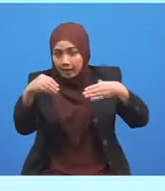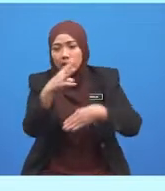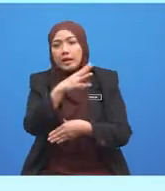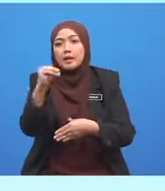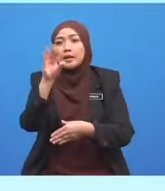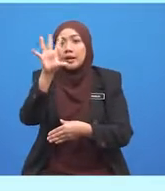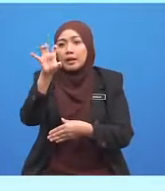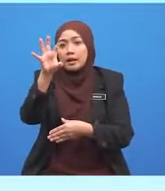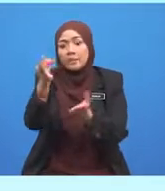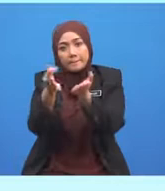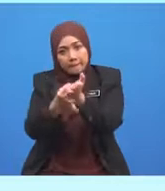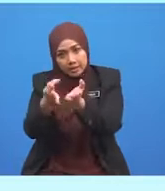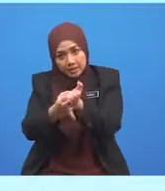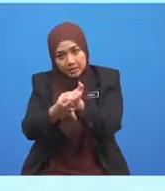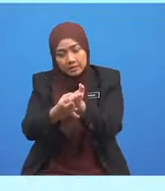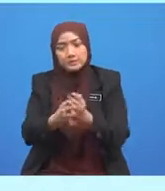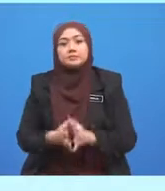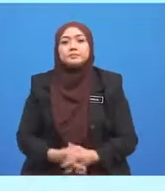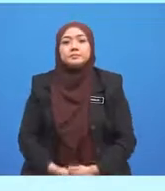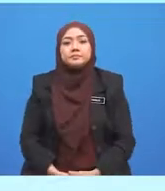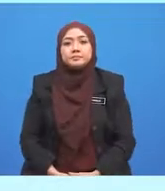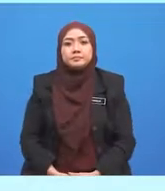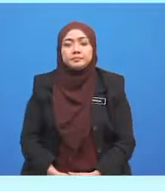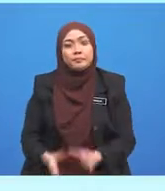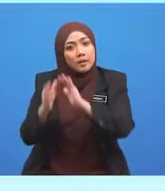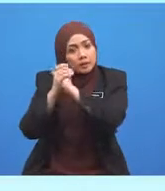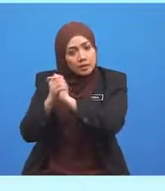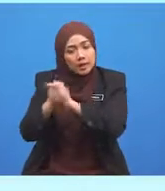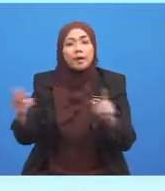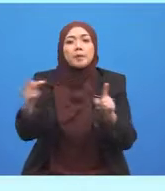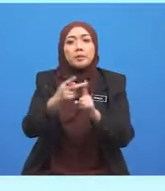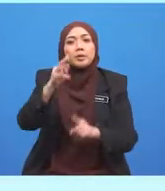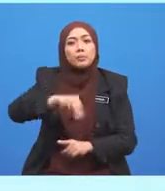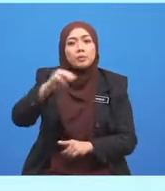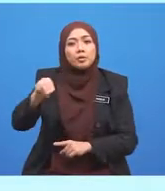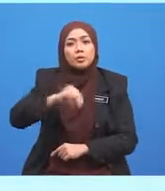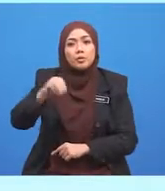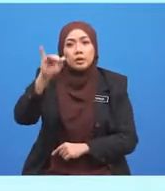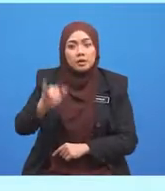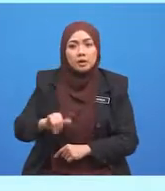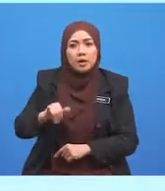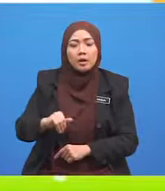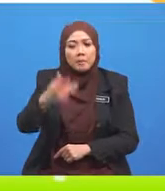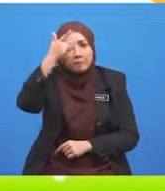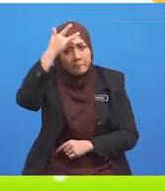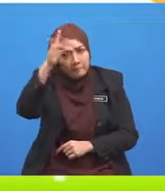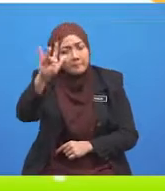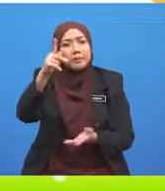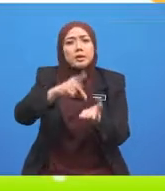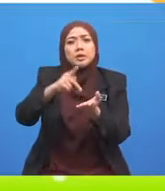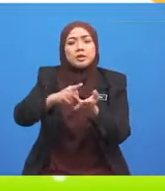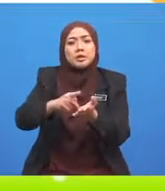RM32.50. Tahniah buat murid-murid yang berjaya mengira dengan tepat nilai wang ini.